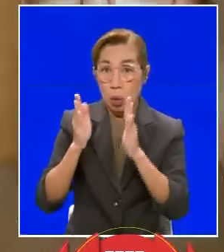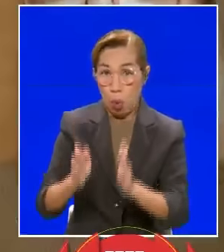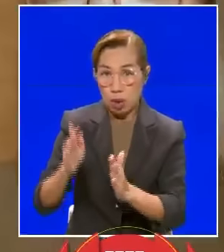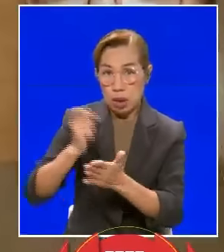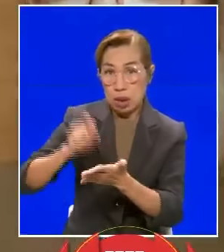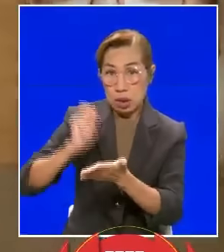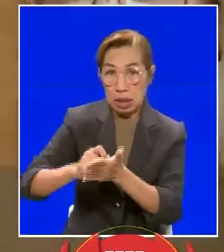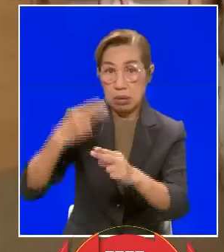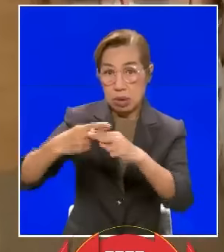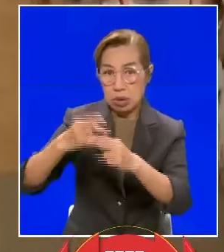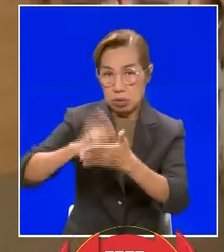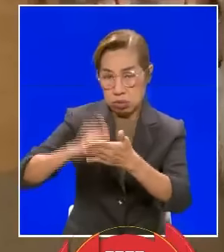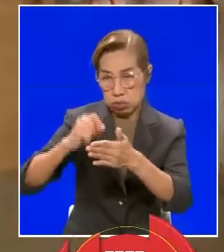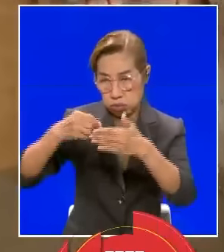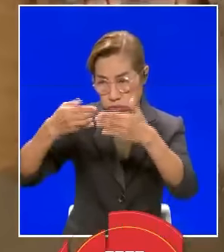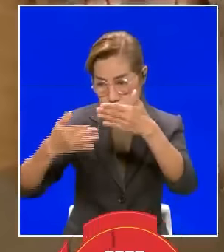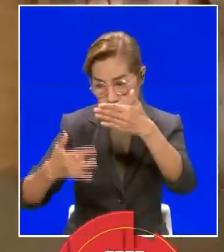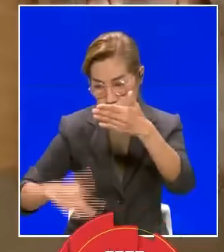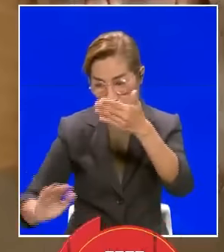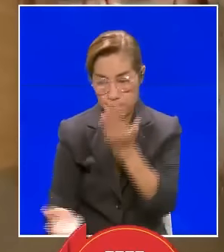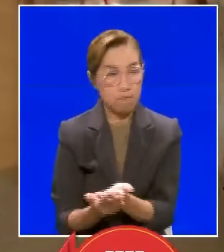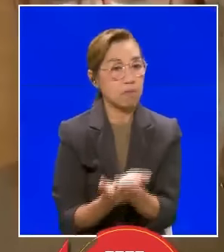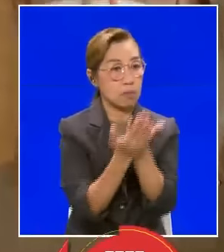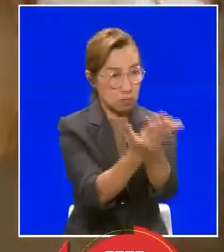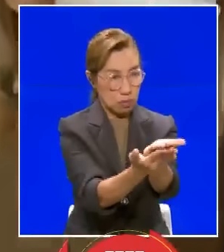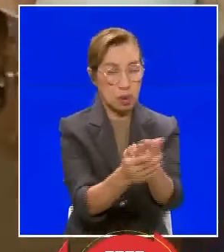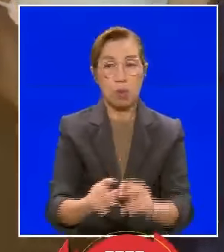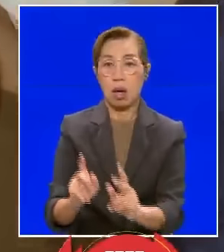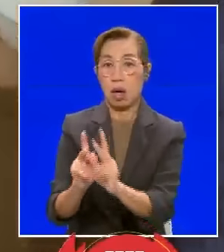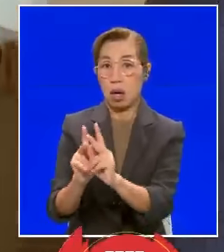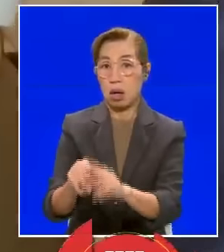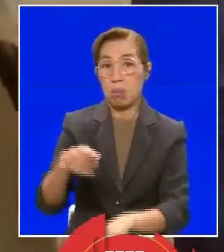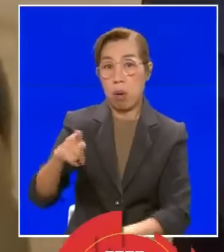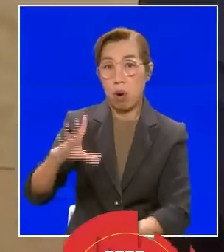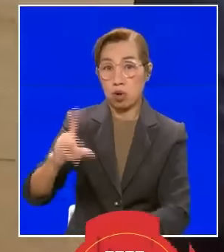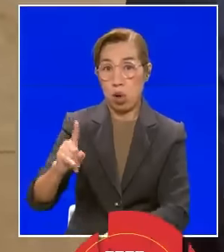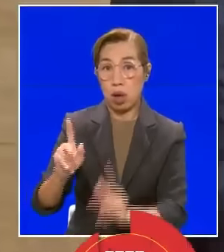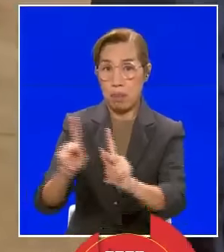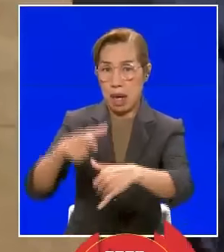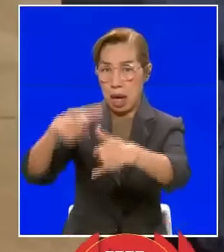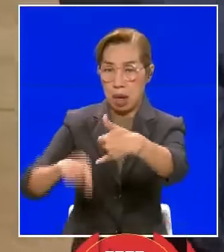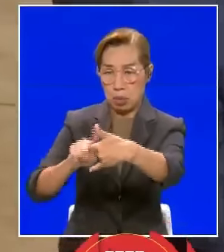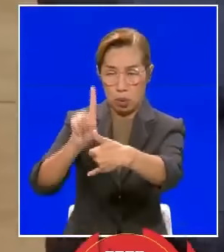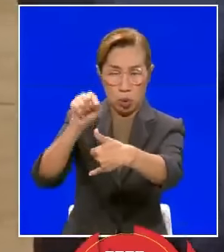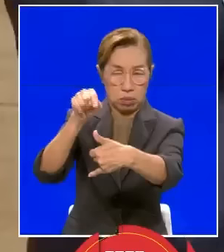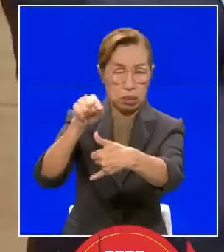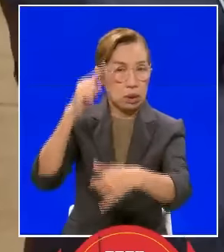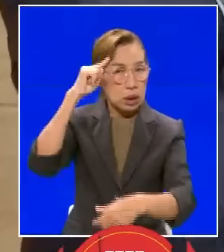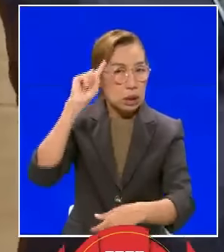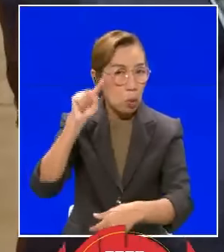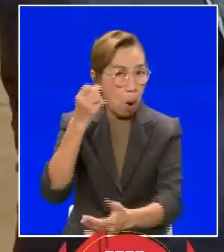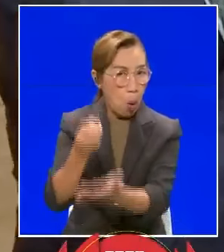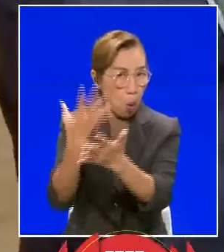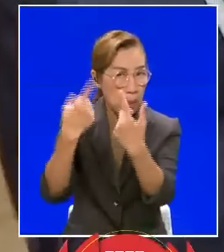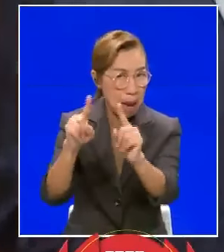การถอดถอนเจ้าหน้าที่นะคะองค์กรอิสระปปช.ท่านหนึ่งซึ่งมีพฤติการชวนสงสัยว่าปฏิบัติหน้าที่โดยทุจริตและร่ำรวยผิด